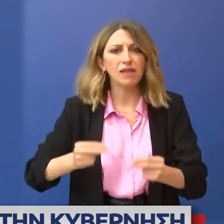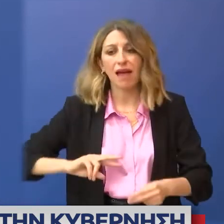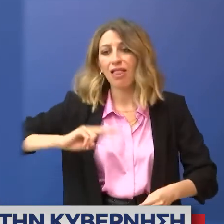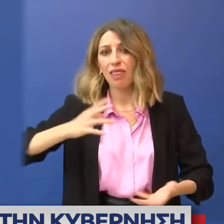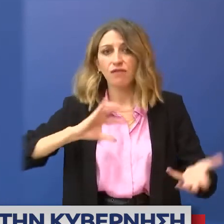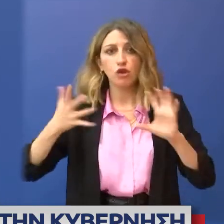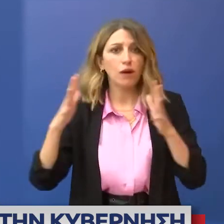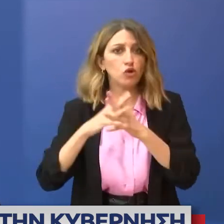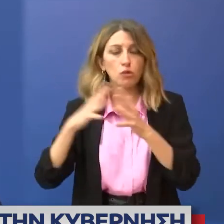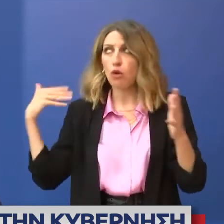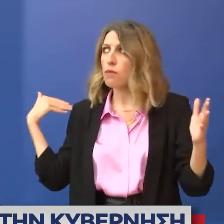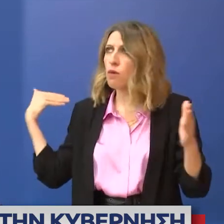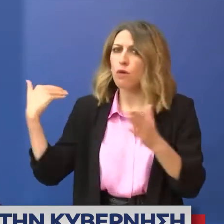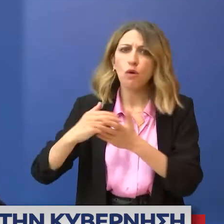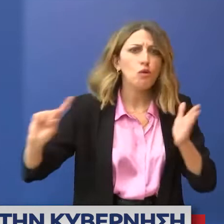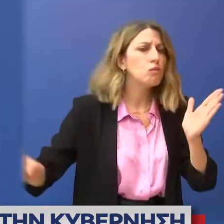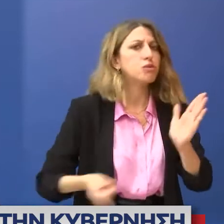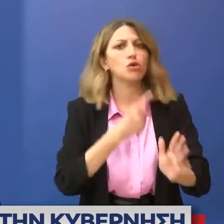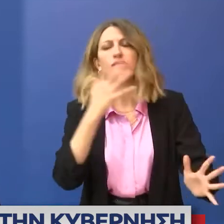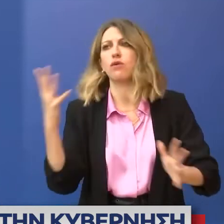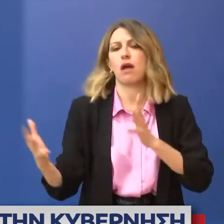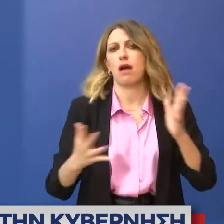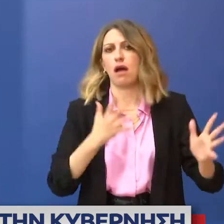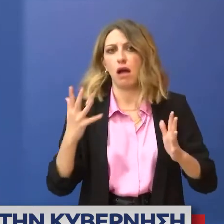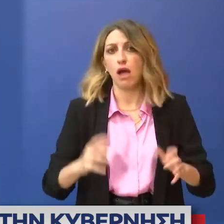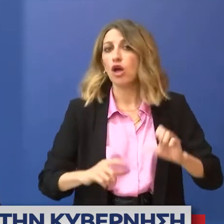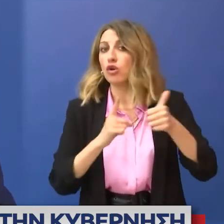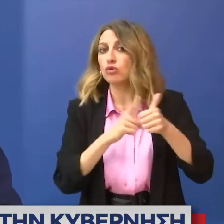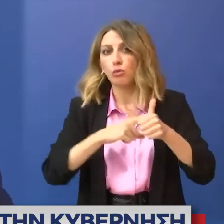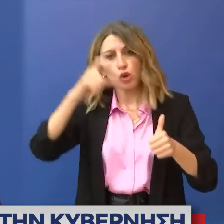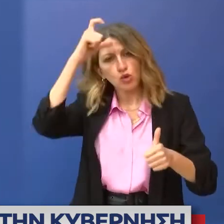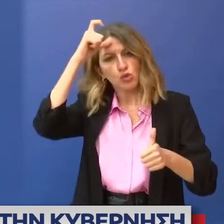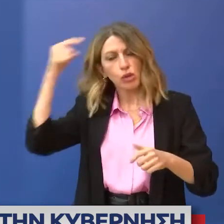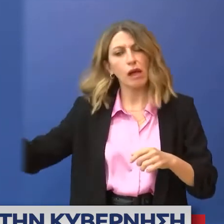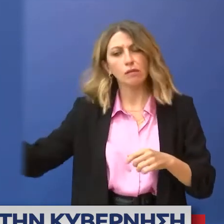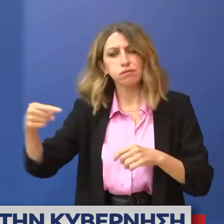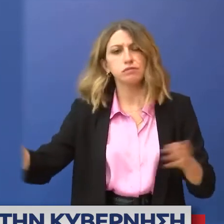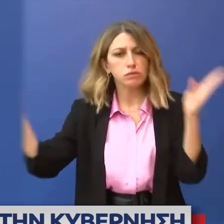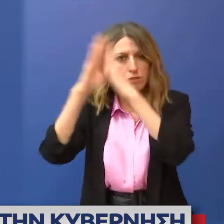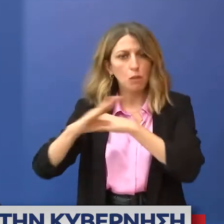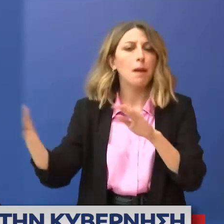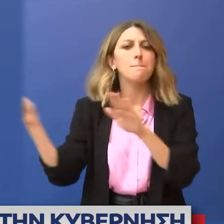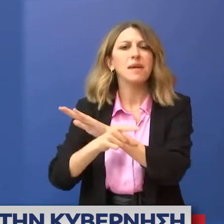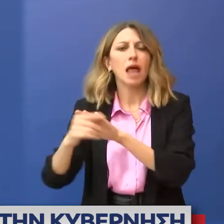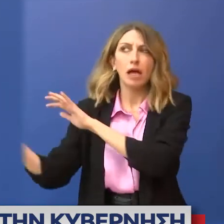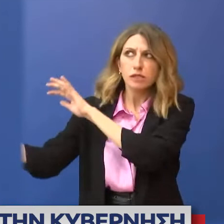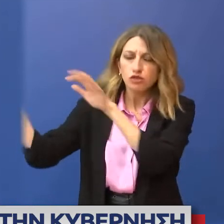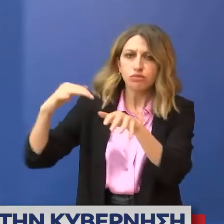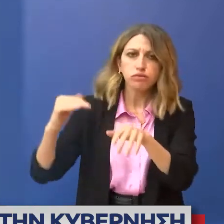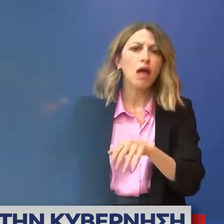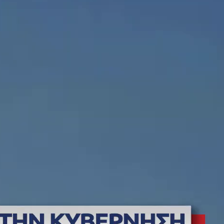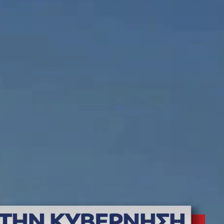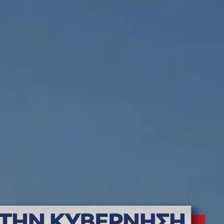εξαντληθεί λόγω των παρεμβάσεων στα τιμολόγια ρεύματος, οι οποίες από τον Ιούλιο αποκτούν μόνιμο χαρακτήρα. Με τον τρόπο αυτό, άδειασε επί